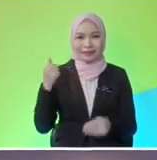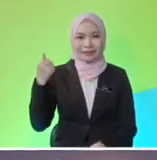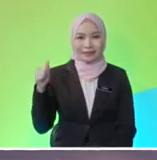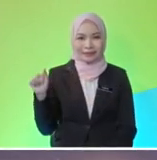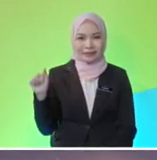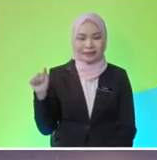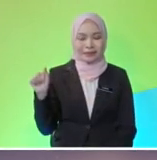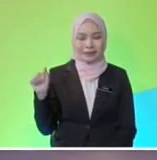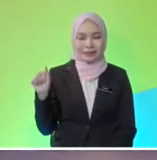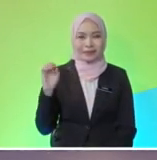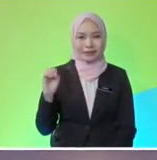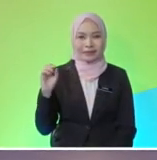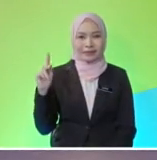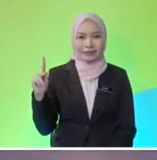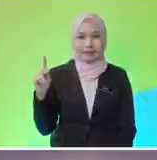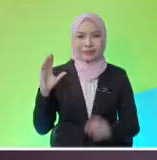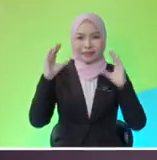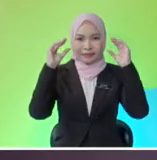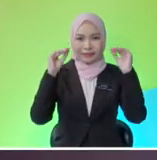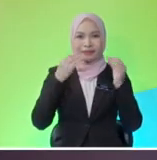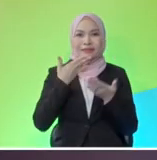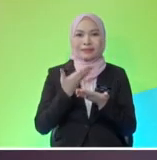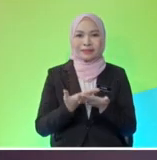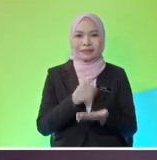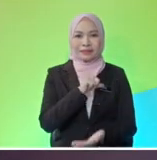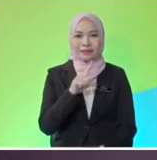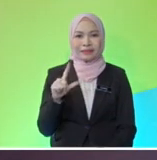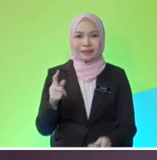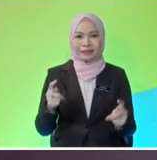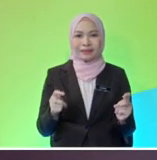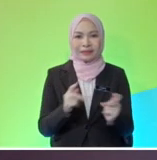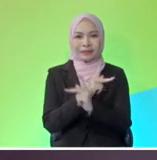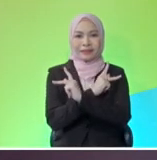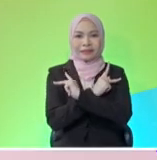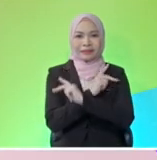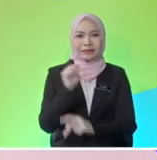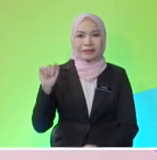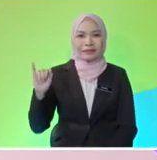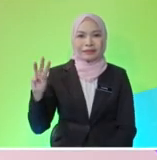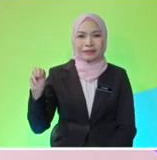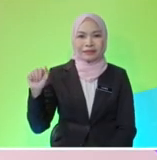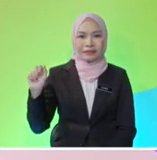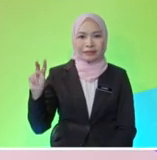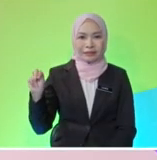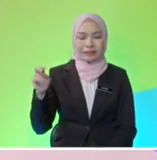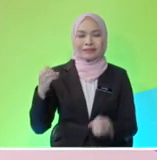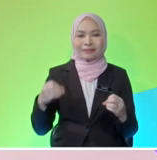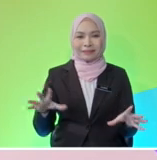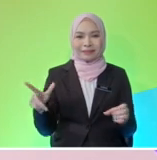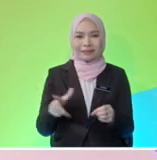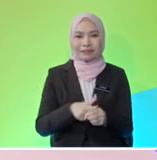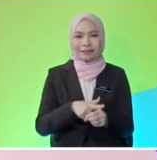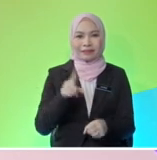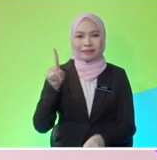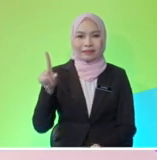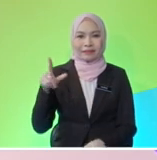10. Okey, cikgu. Baiklah, terima kasih Aiman kerana telah lengkapkan 1 sehingga 10. Tapi kita masih